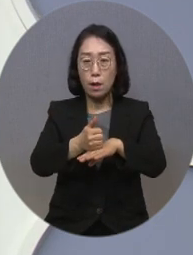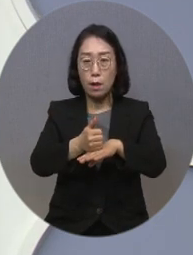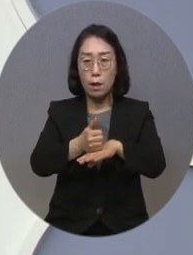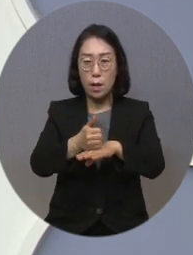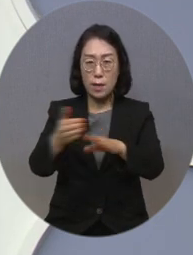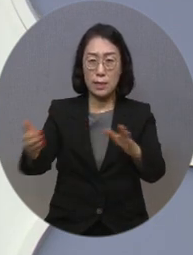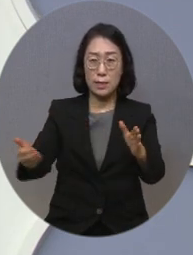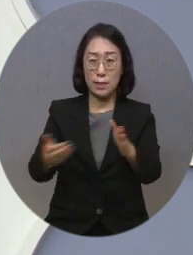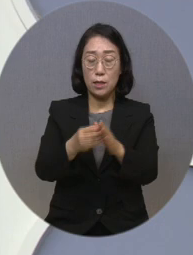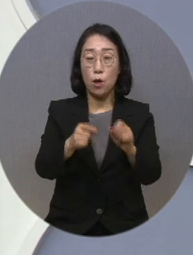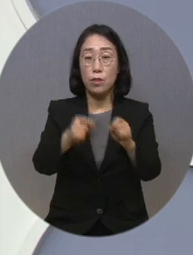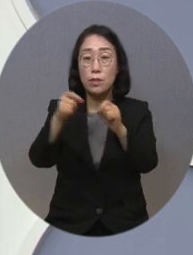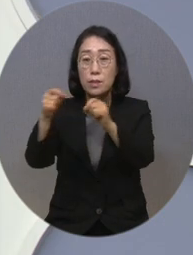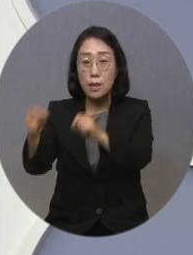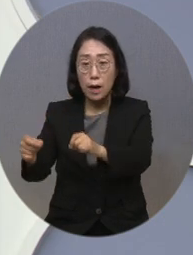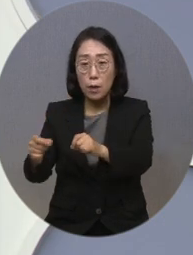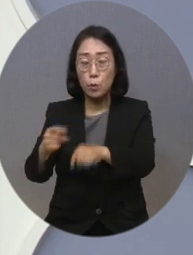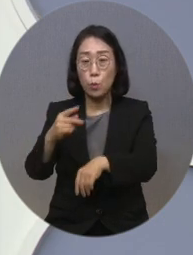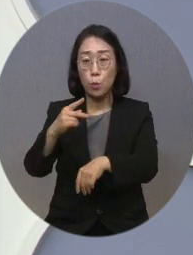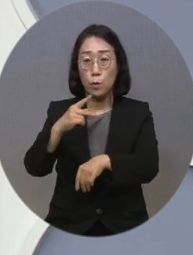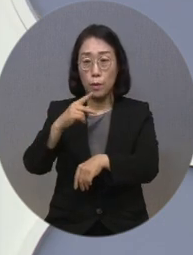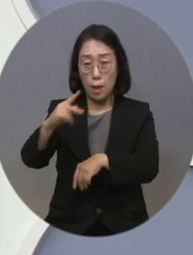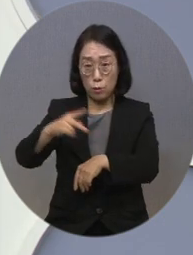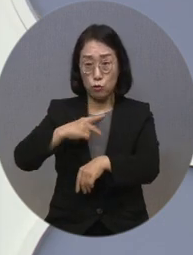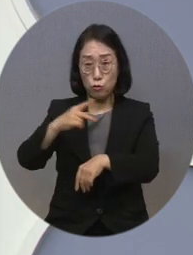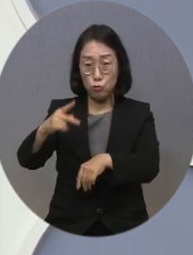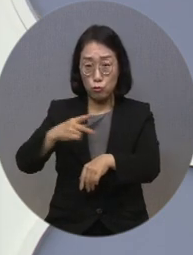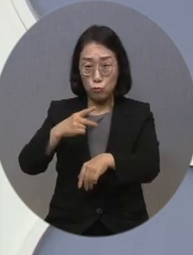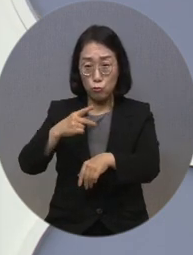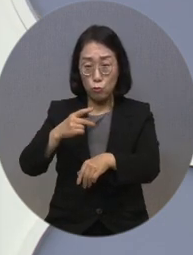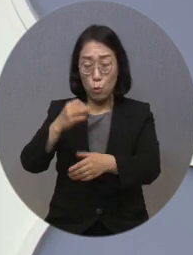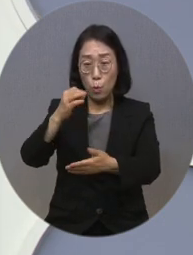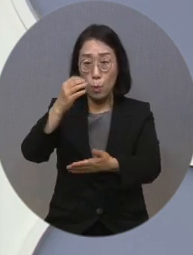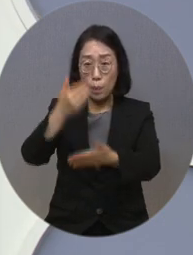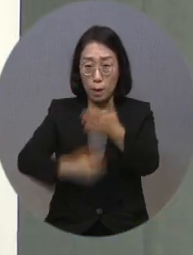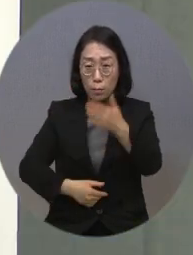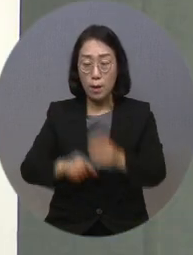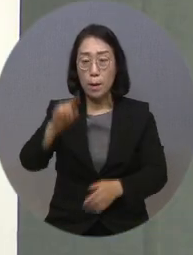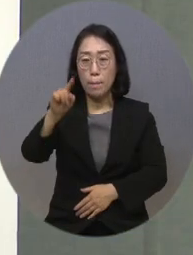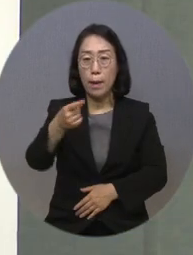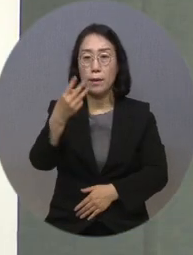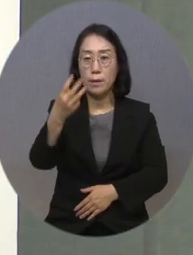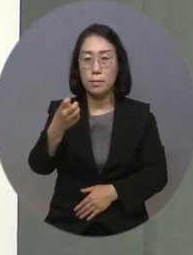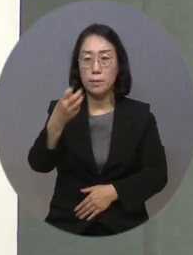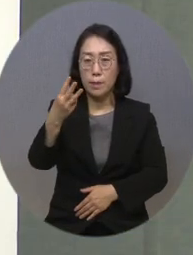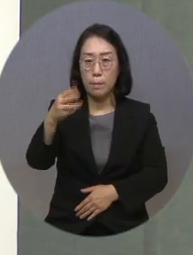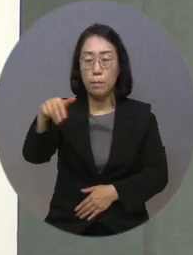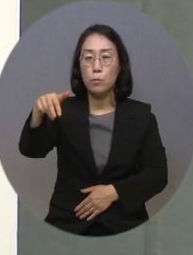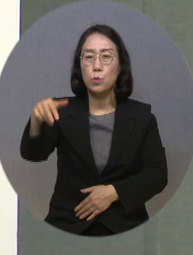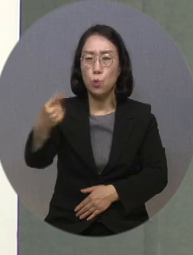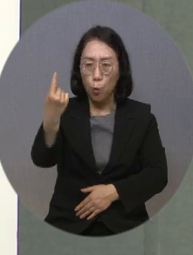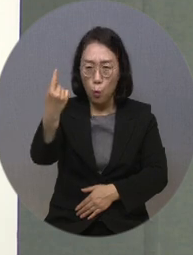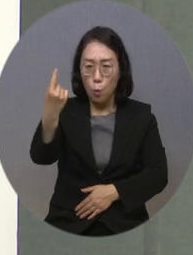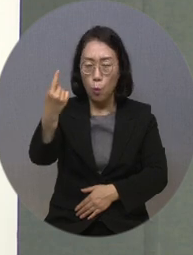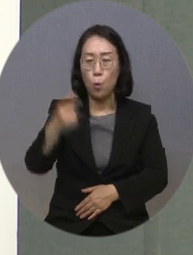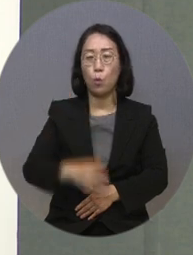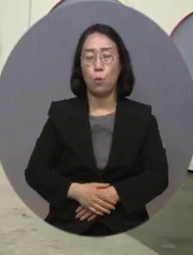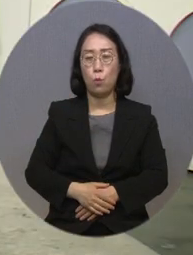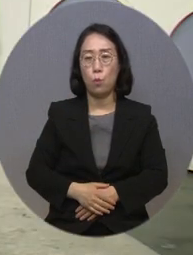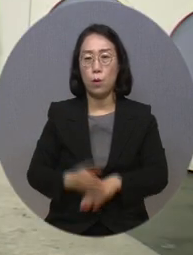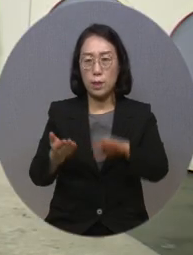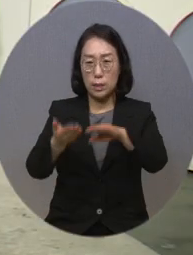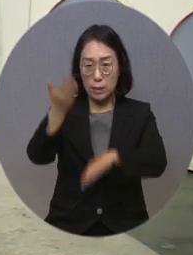상한 유예로 대출 잔액을 보니까 지금 133조 원이 넘어갔습니다. 네. 또 거기에 대한